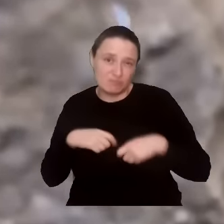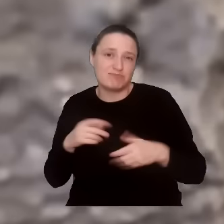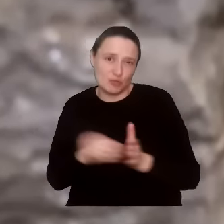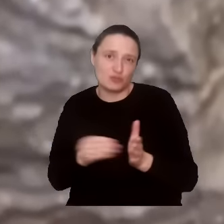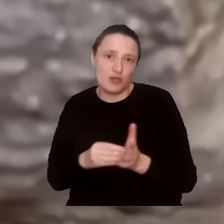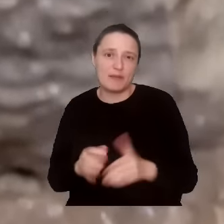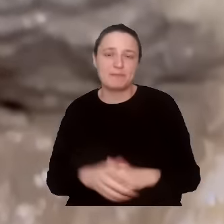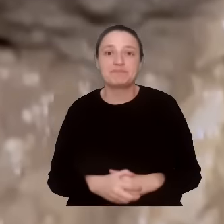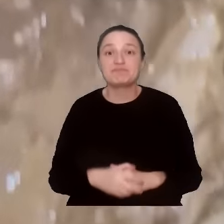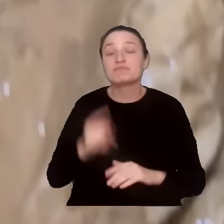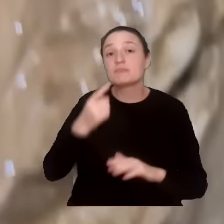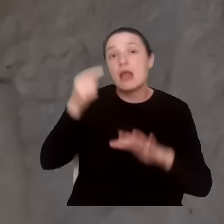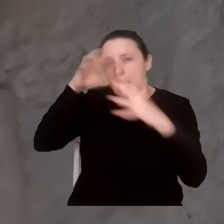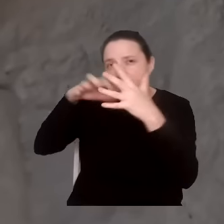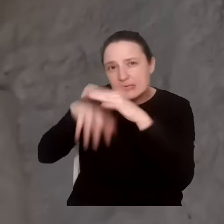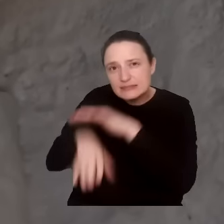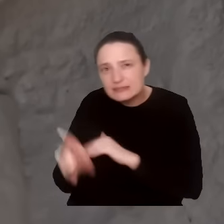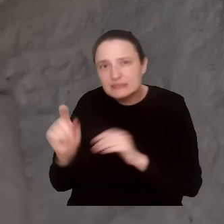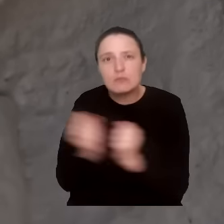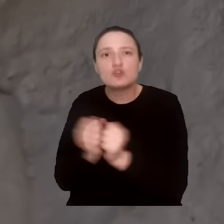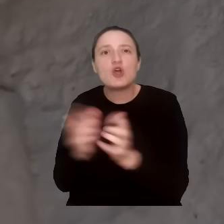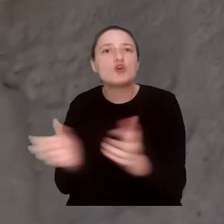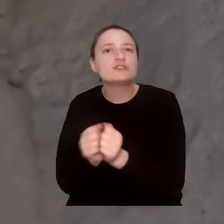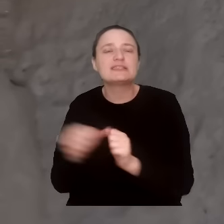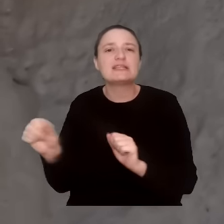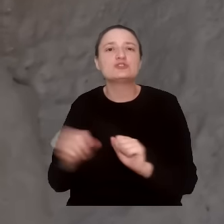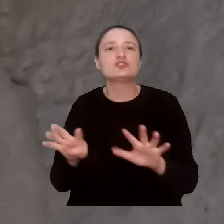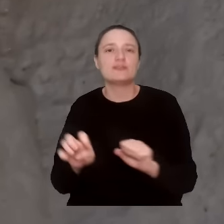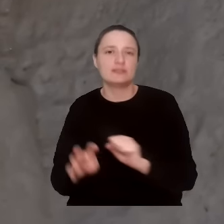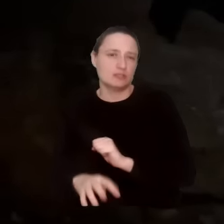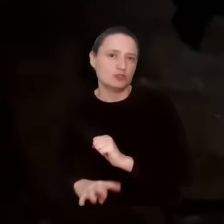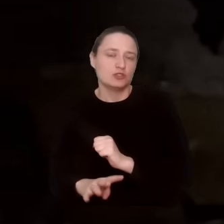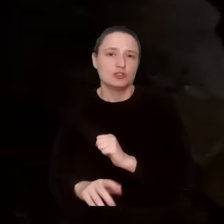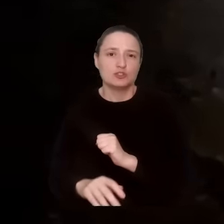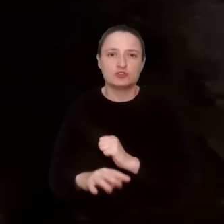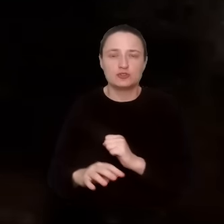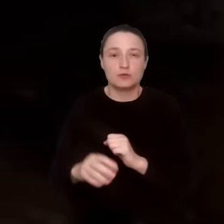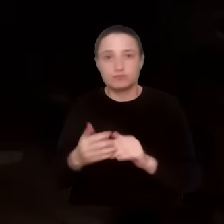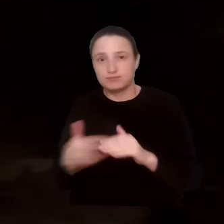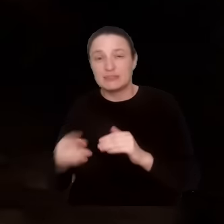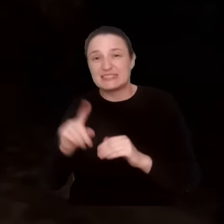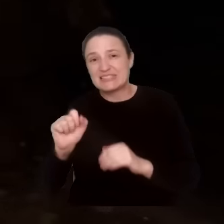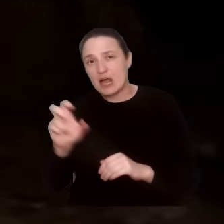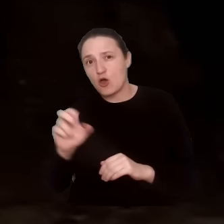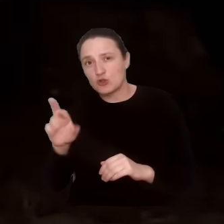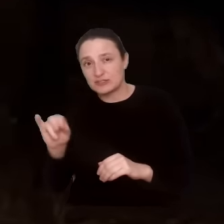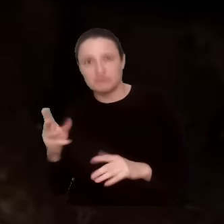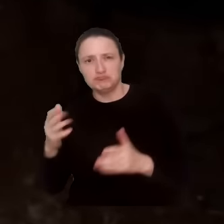Jaskinia mroźna, odkryta w 1934 roku przez Stefana Zwolińskiego i Jerzego Zachorskiego, jest dostępna dla turystów